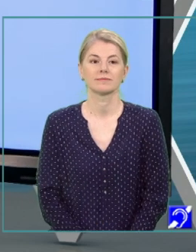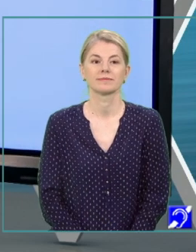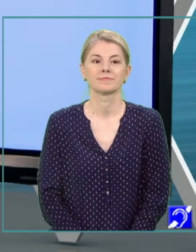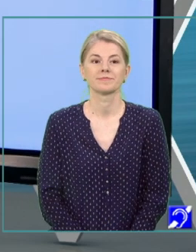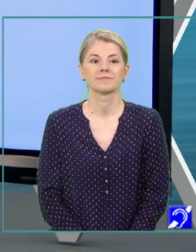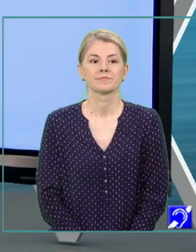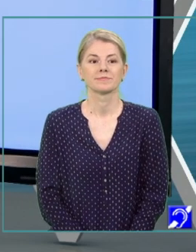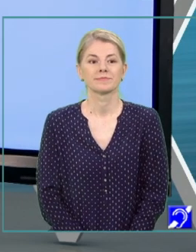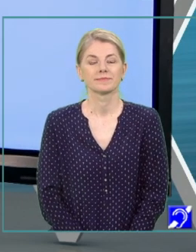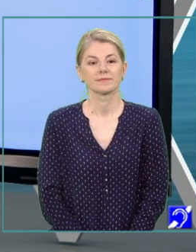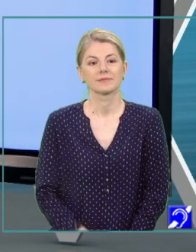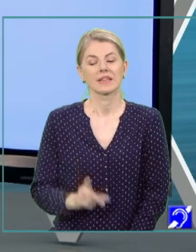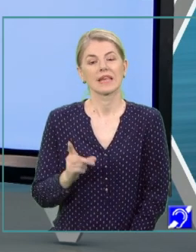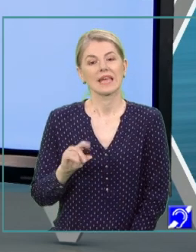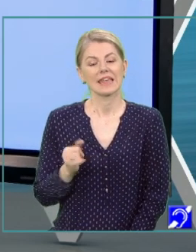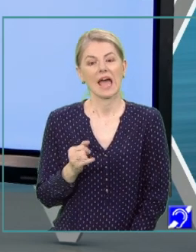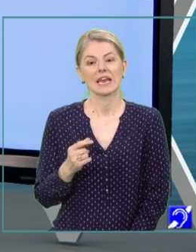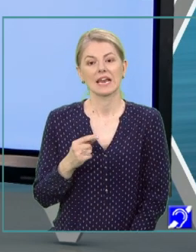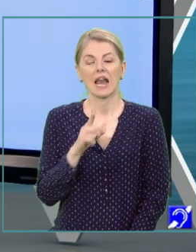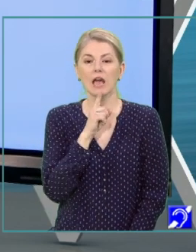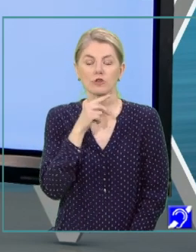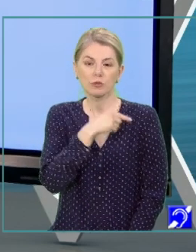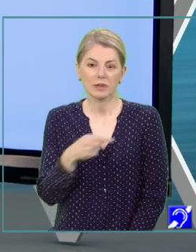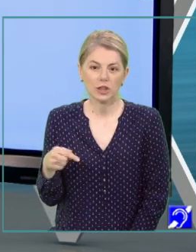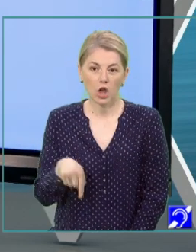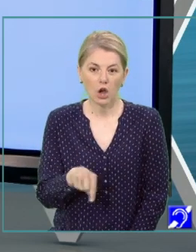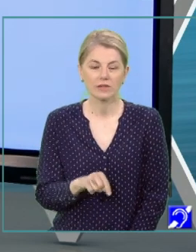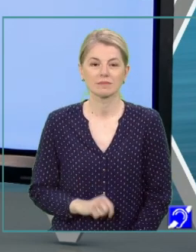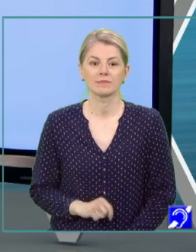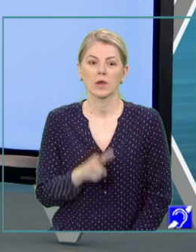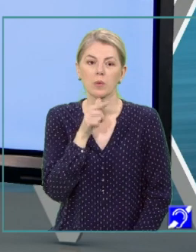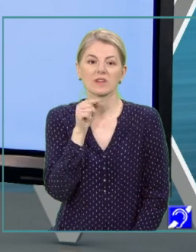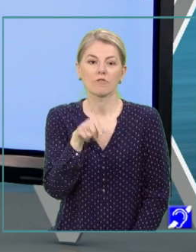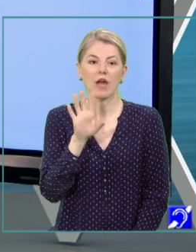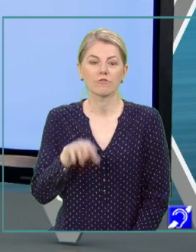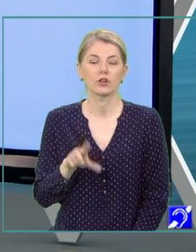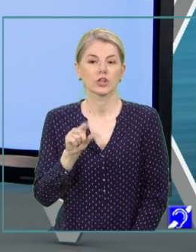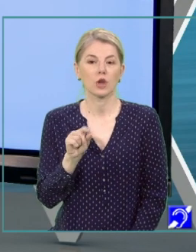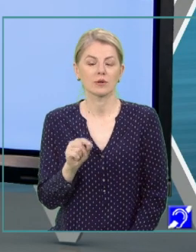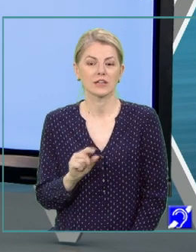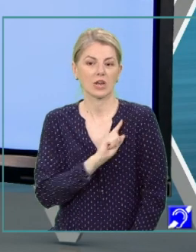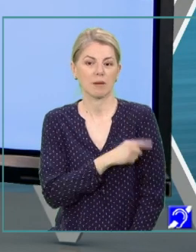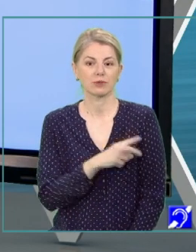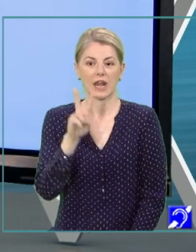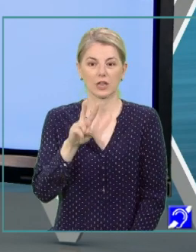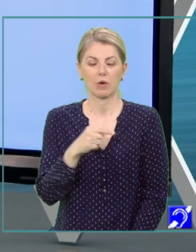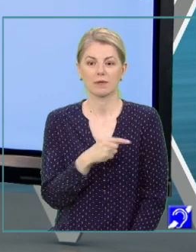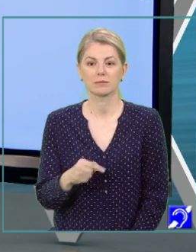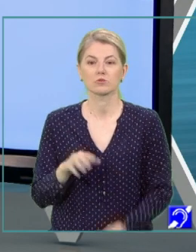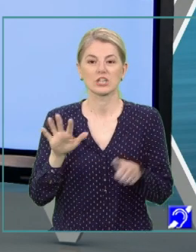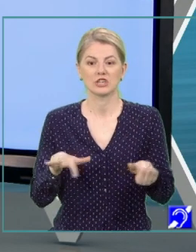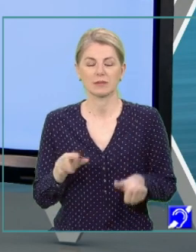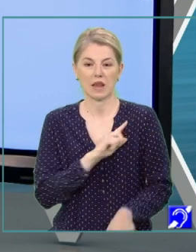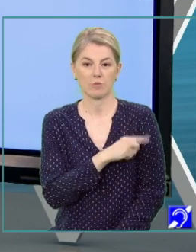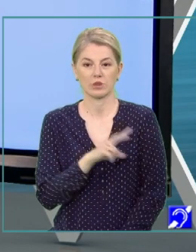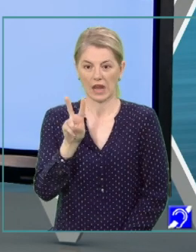da? Iar la numitor, unde voi ați avut 20 la a doua minus